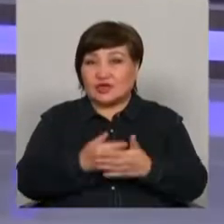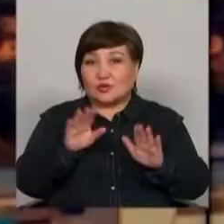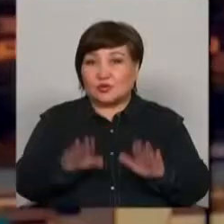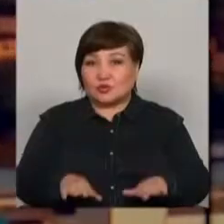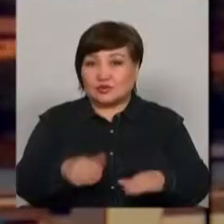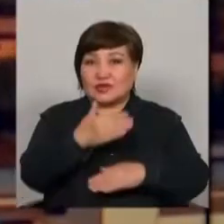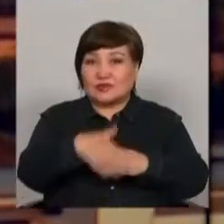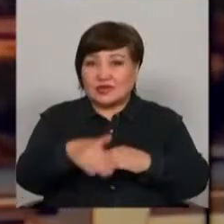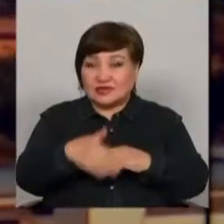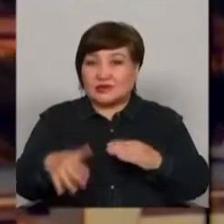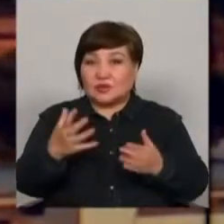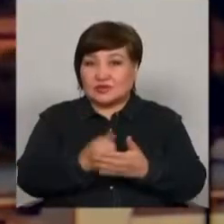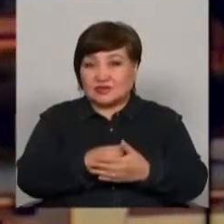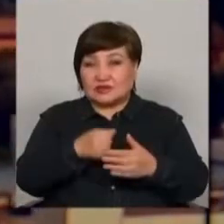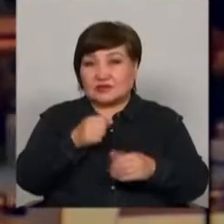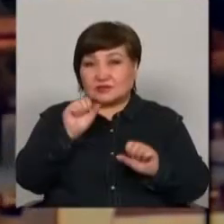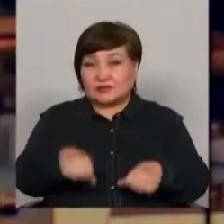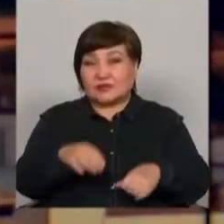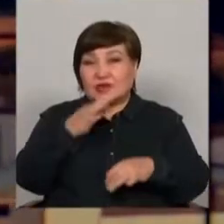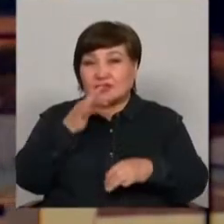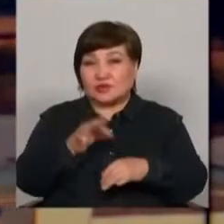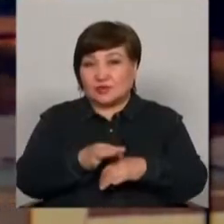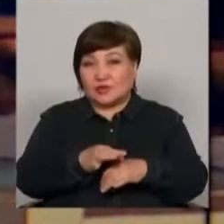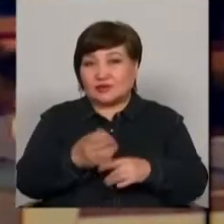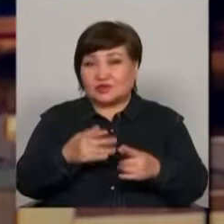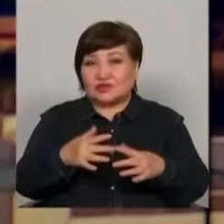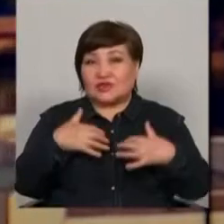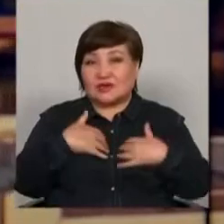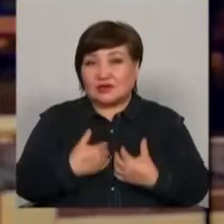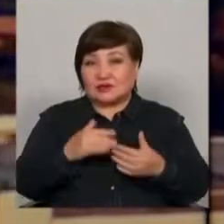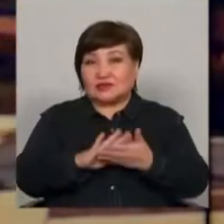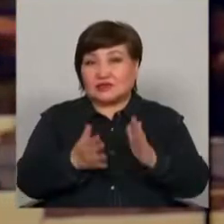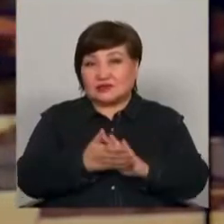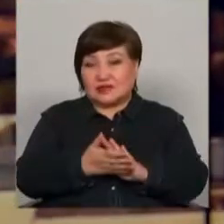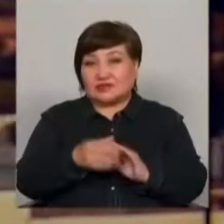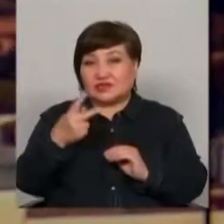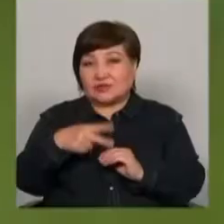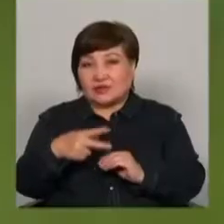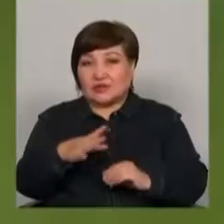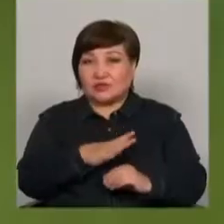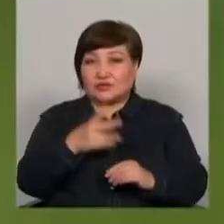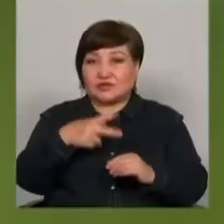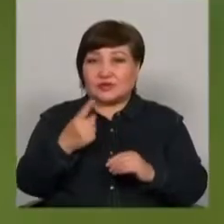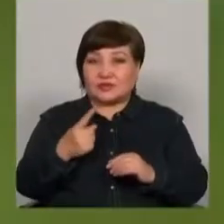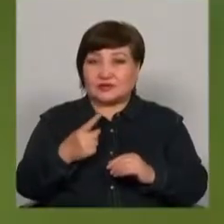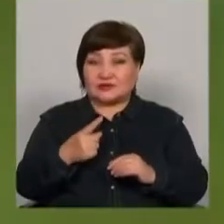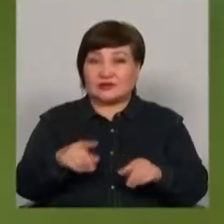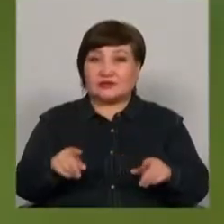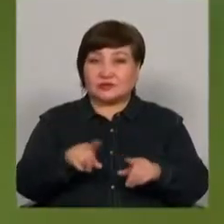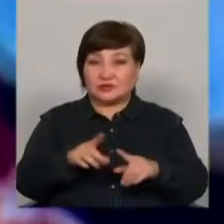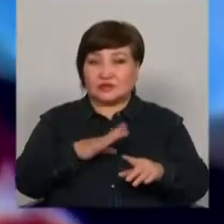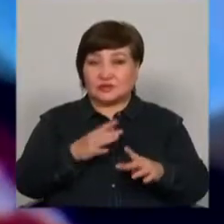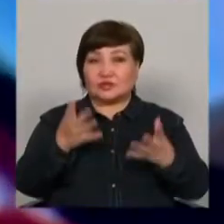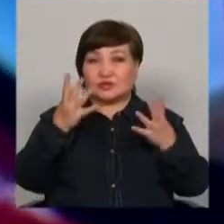жатыр десек те болады. Қарап отырсаңыз, бізде қайғылы жағдайлар болса, 2020-да болды, 2021-де болды. Биыл тағы да күн ысып атқан